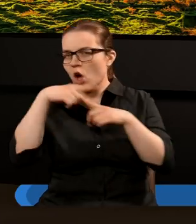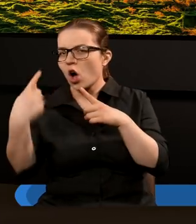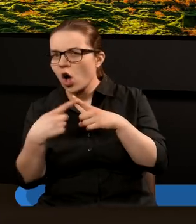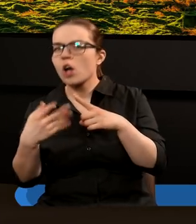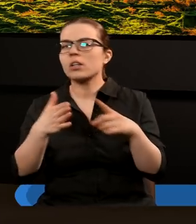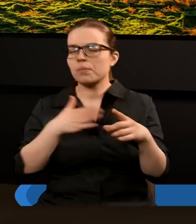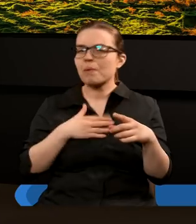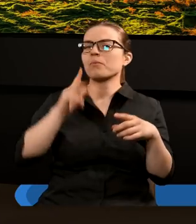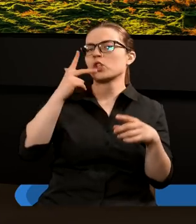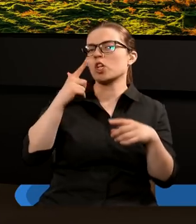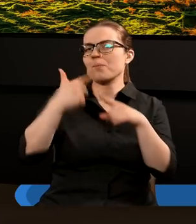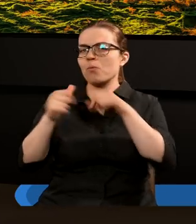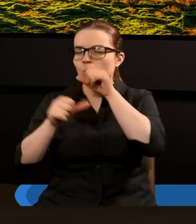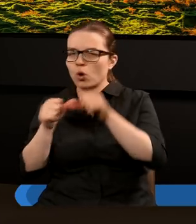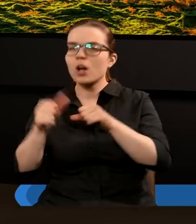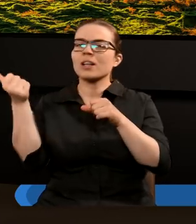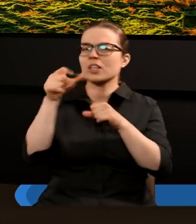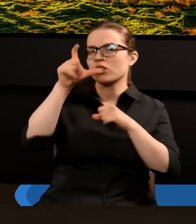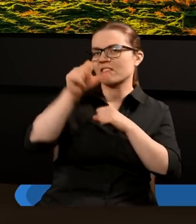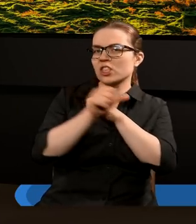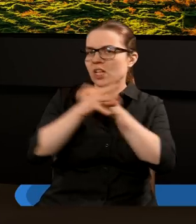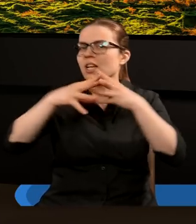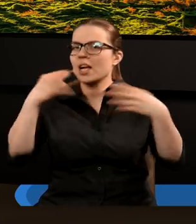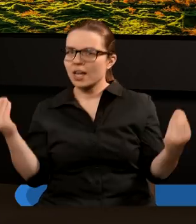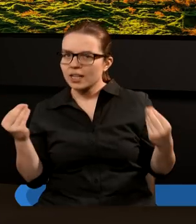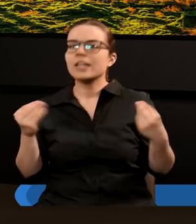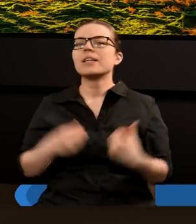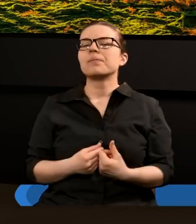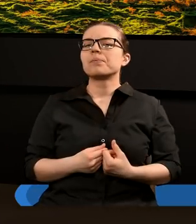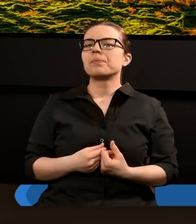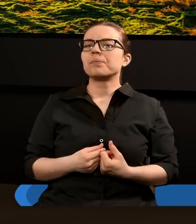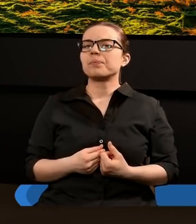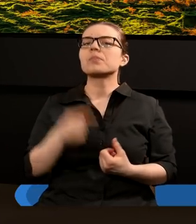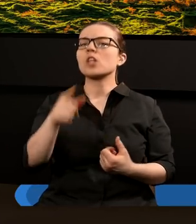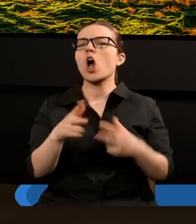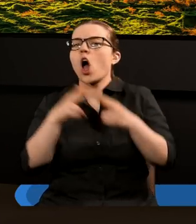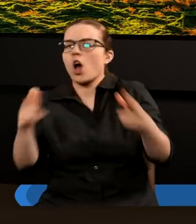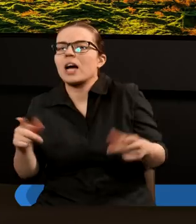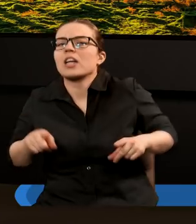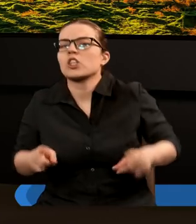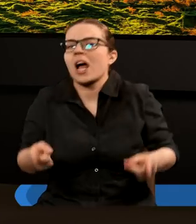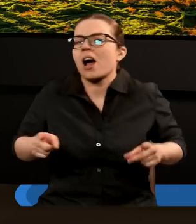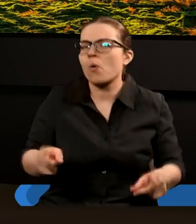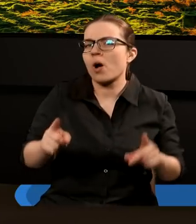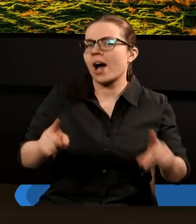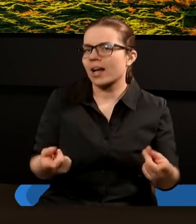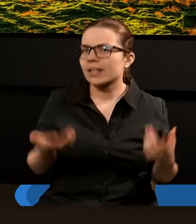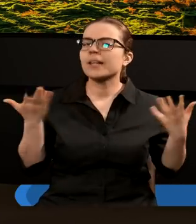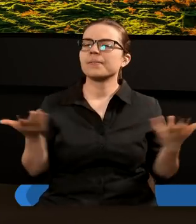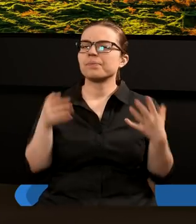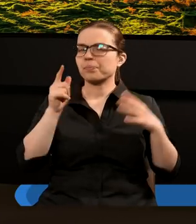ten okres z trzech i pół roku, 1260 dni, ten sam okres działania i znowu pewnego rodzaju